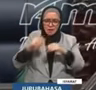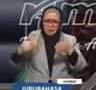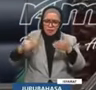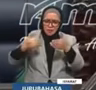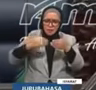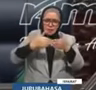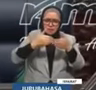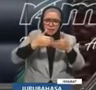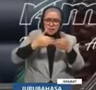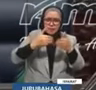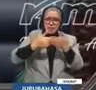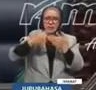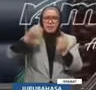berapa bulan yang akan datang